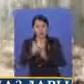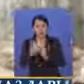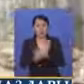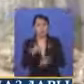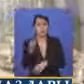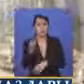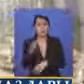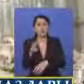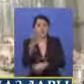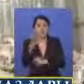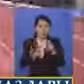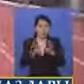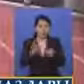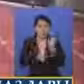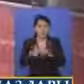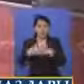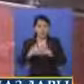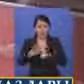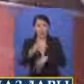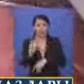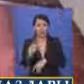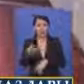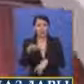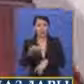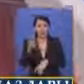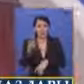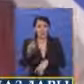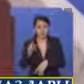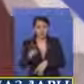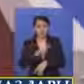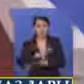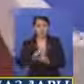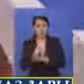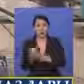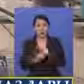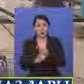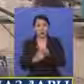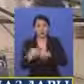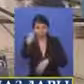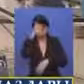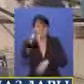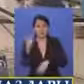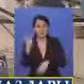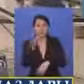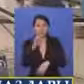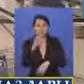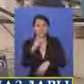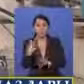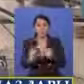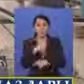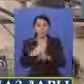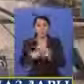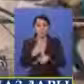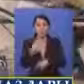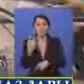аясында 200-ден астам өндіріс іске қосылды. 20 мың адам жұмыспен қамтылды. Соңғы 5 жылда экономикадағы шағын және орта бизнестің